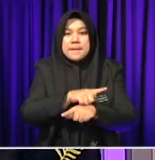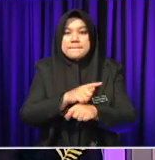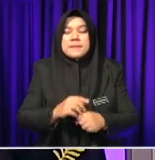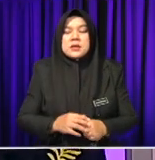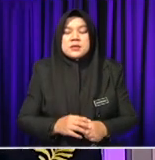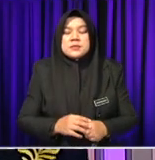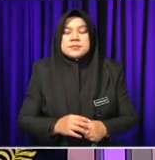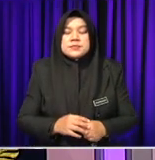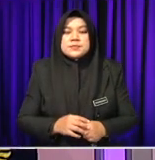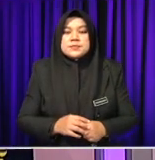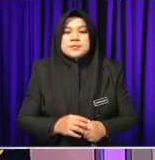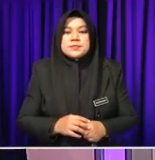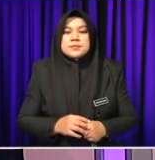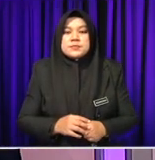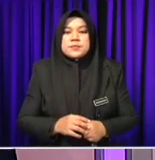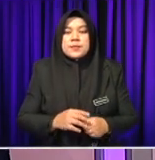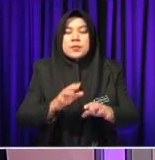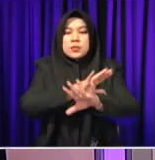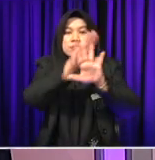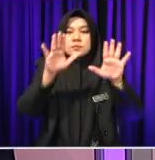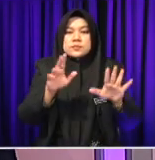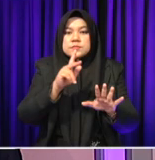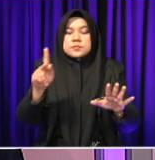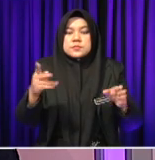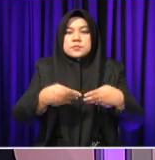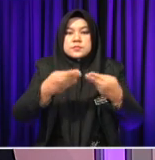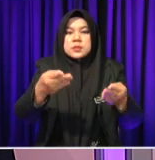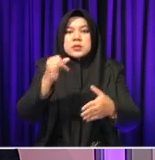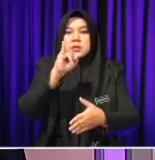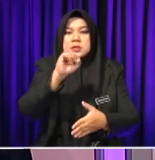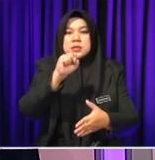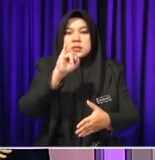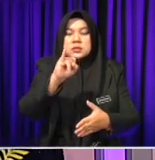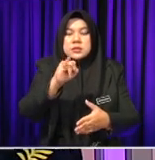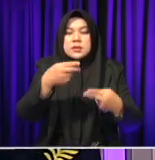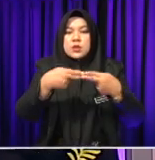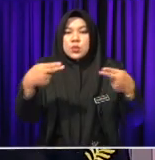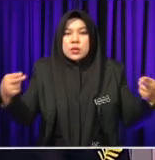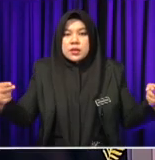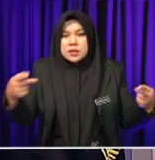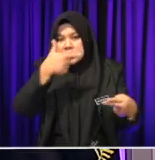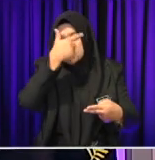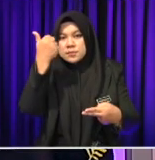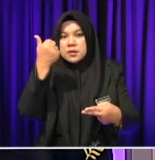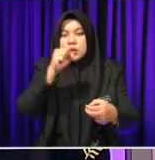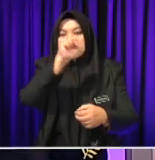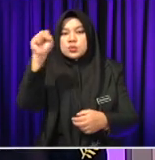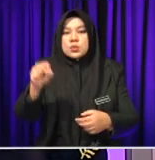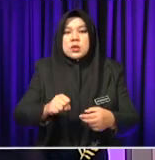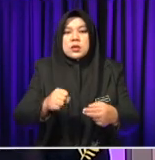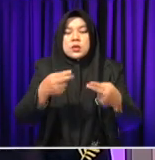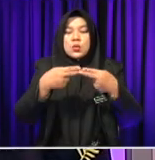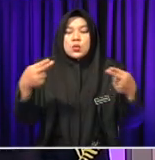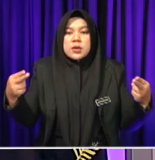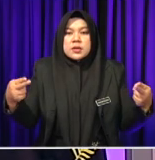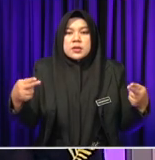latih tob kita kemudian soalan Terangkan kena bagi isi kena bagi huraian sebab soalan Terangkan ni kata tugas Terangkan